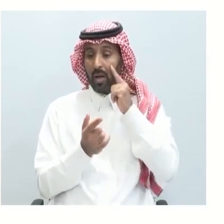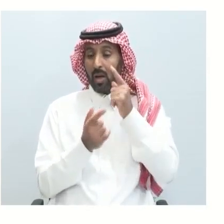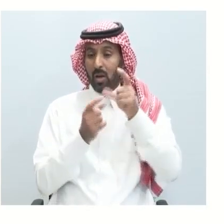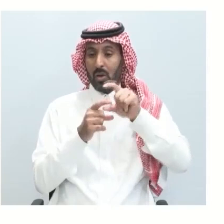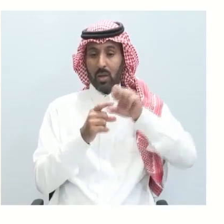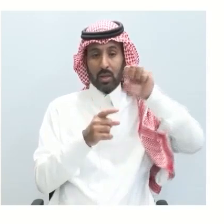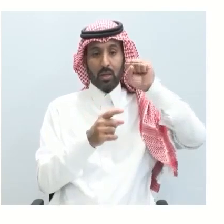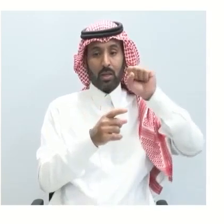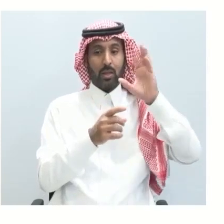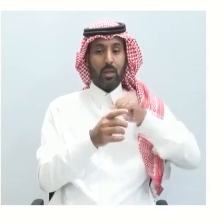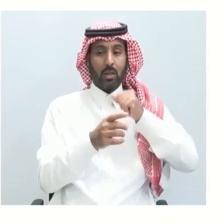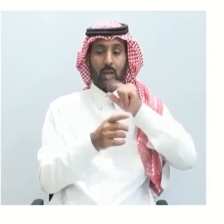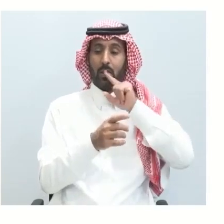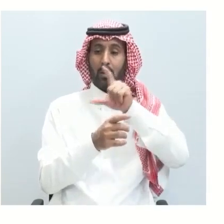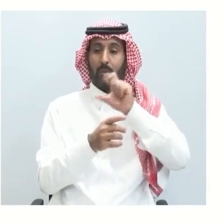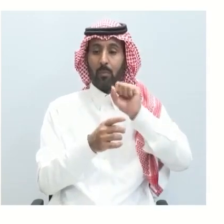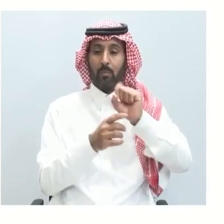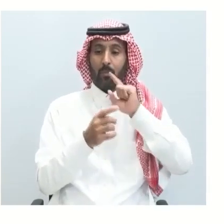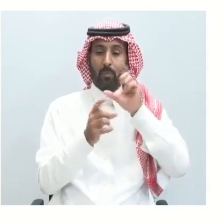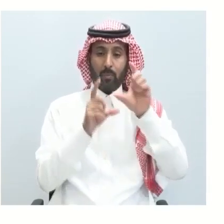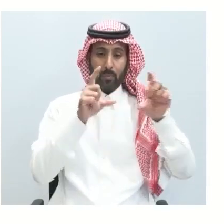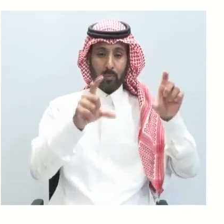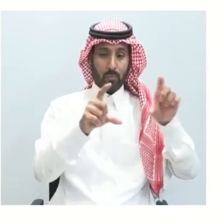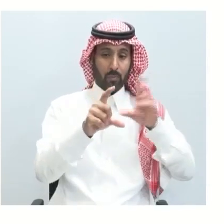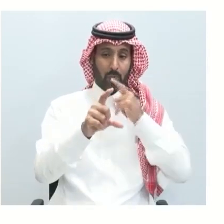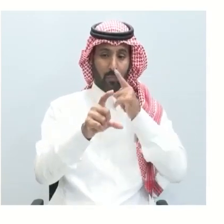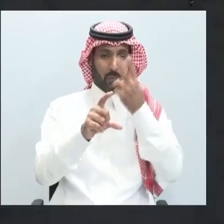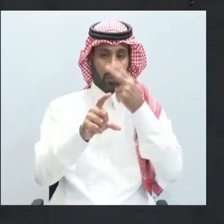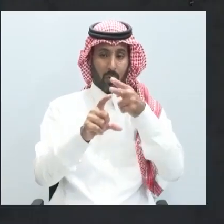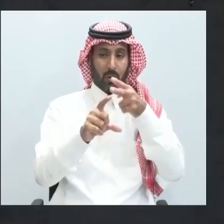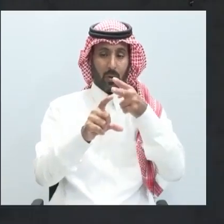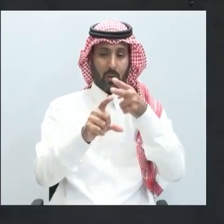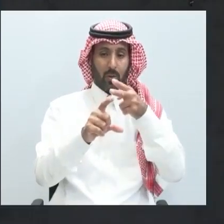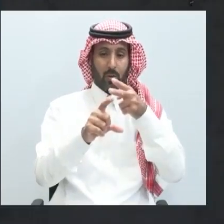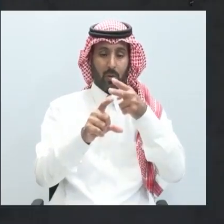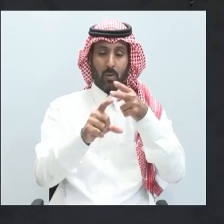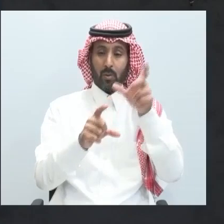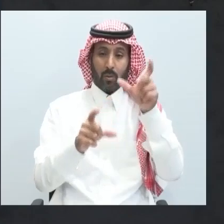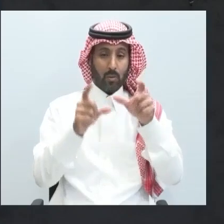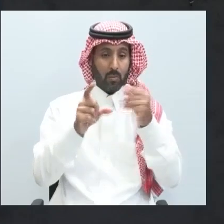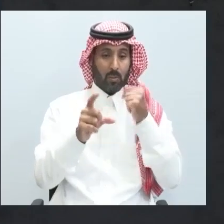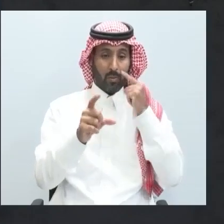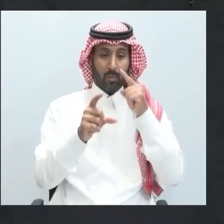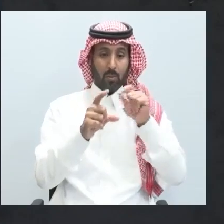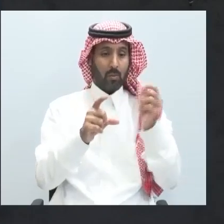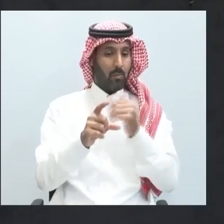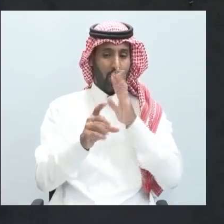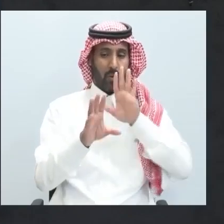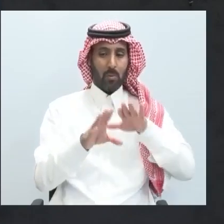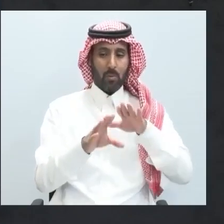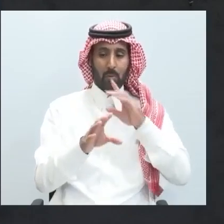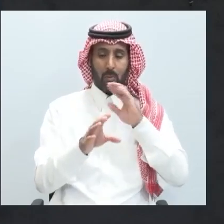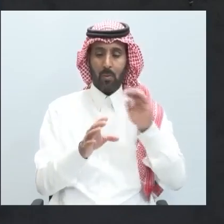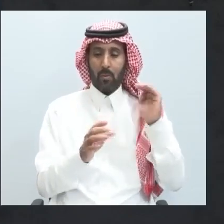اس يساوي المعامل الخاص في المعادله اذا لم تشاهد معامل س لن تضع شيء سيكون